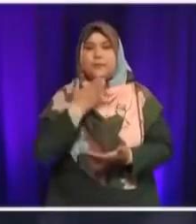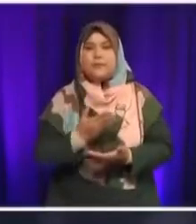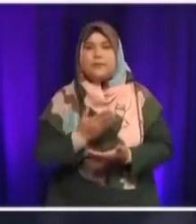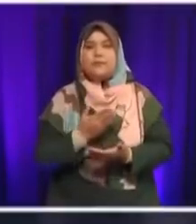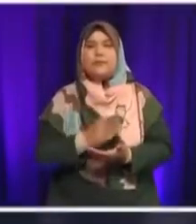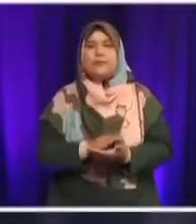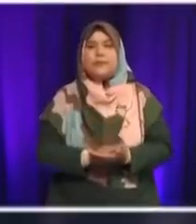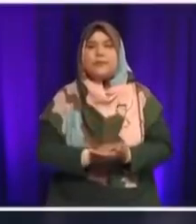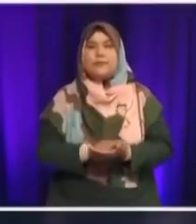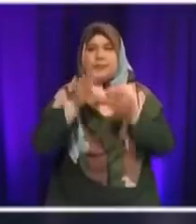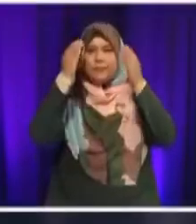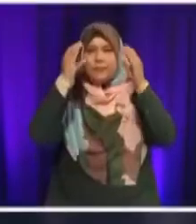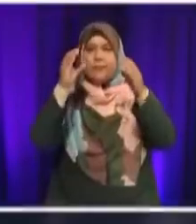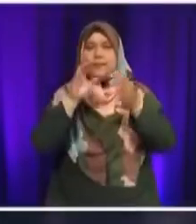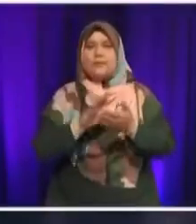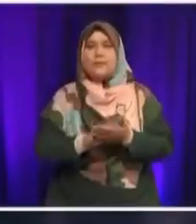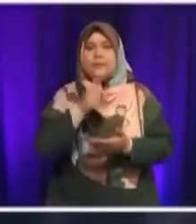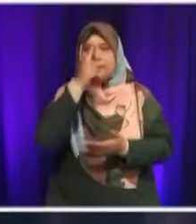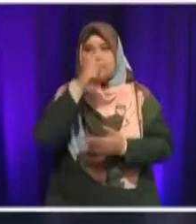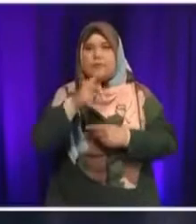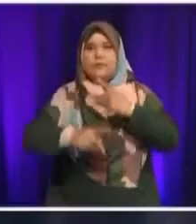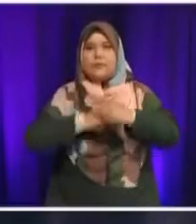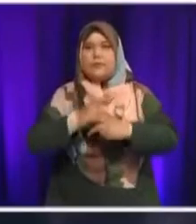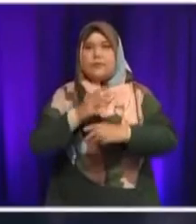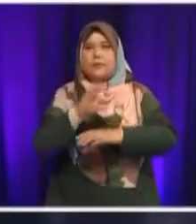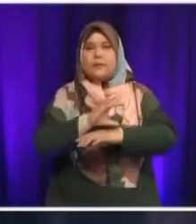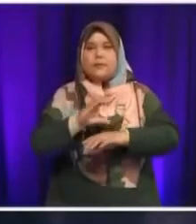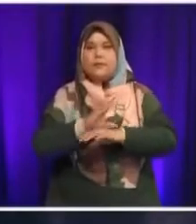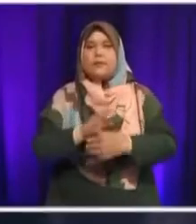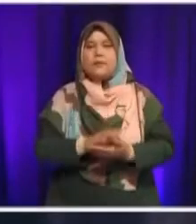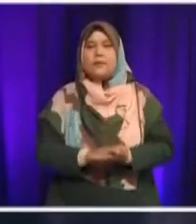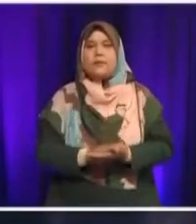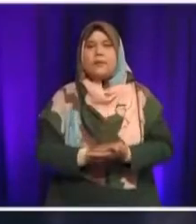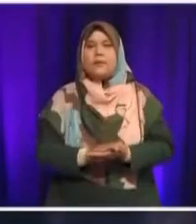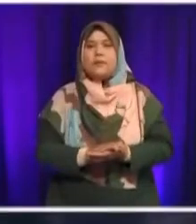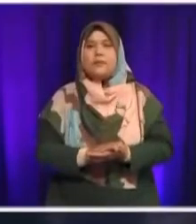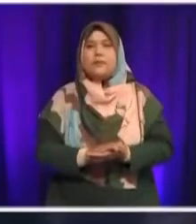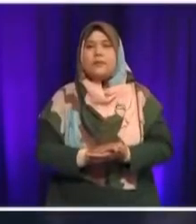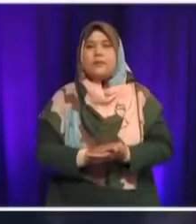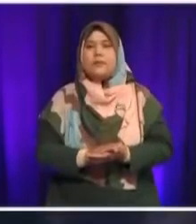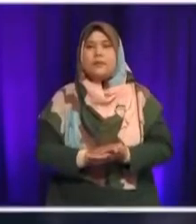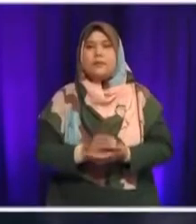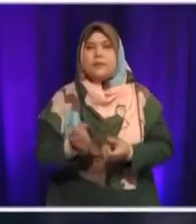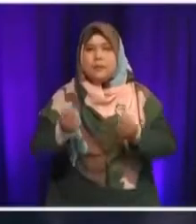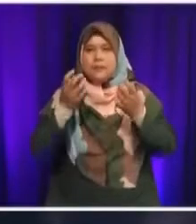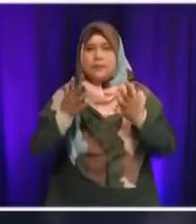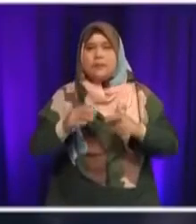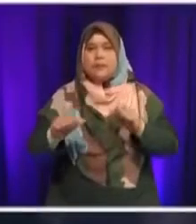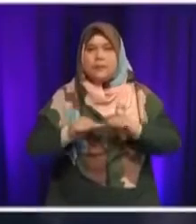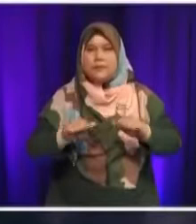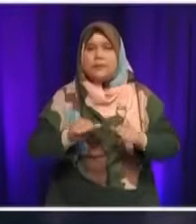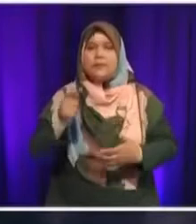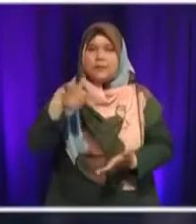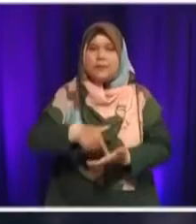topik kita hari ini yaitu memproses coklat acuan Nampaknya kita akan buat berbagai activity tapi kita akan berhenti